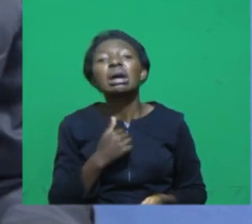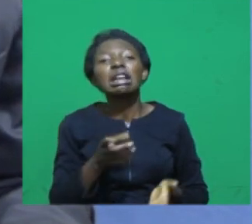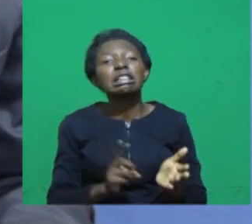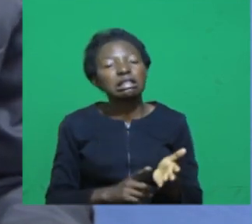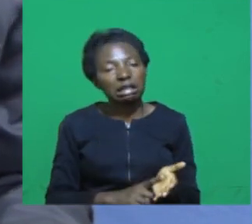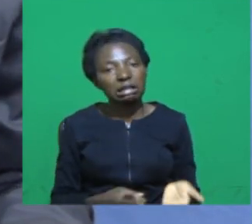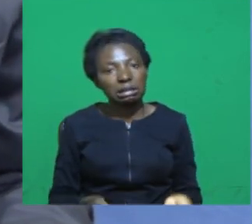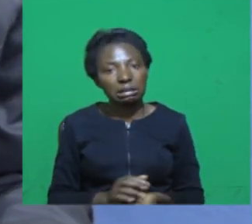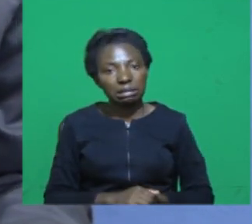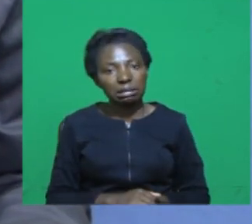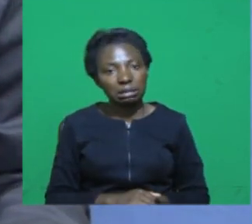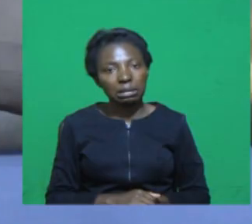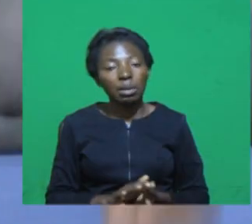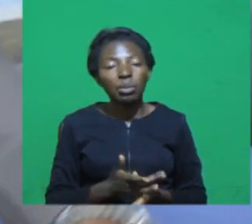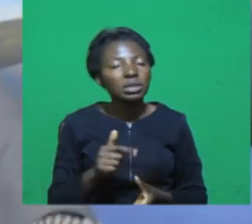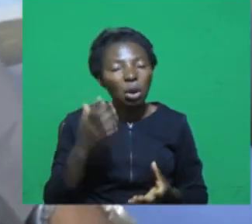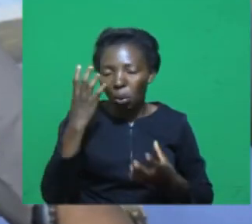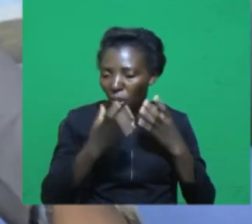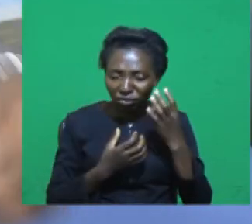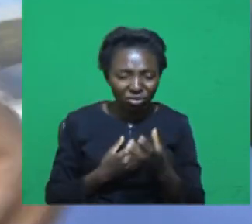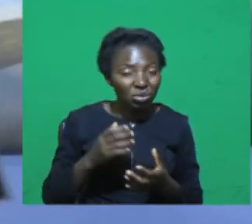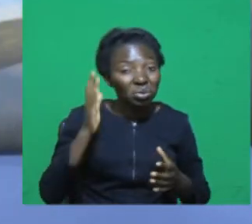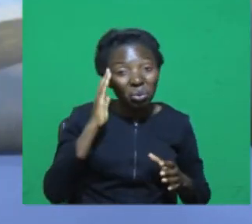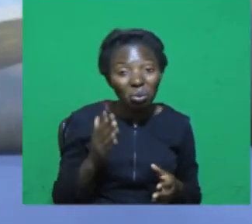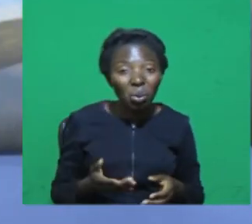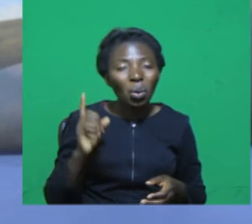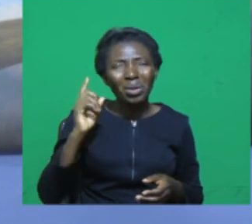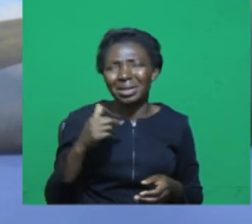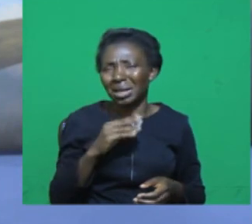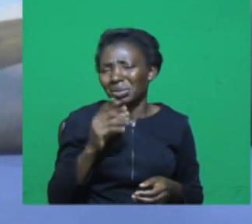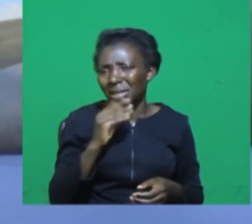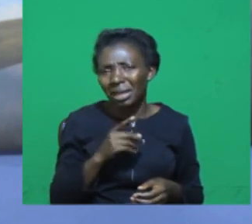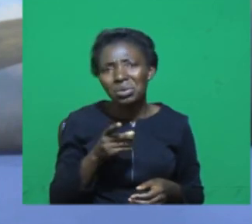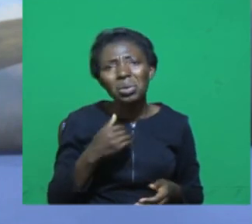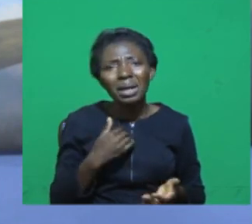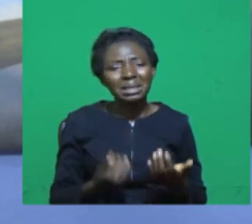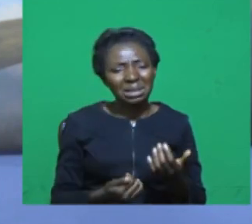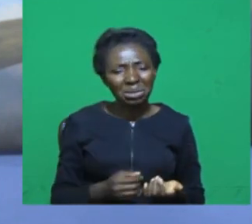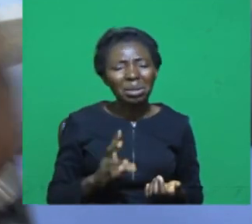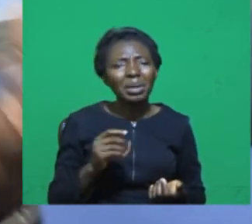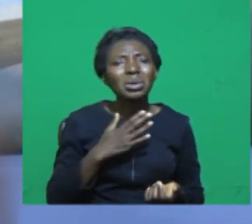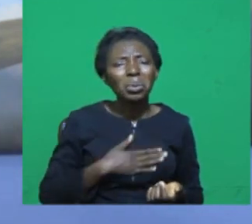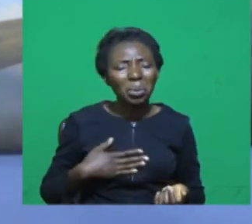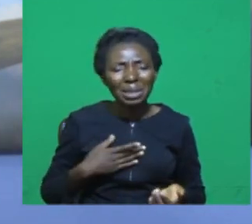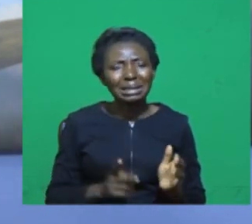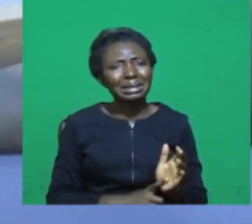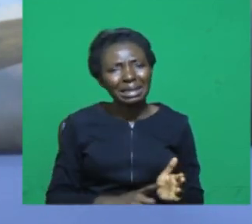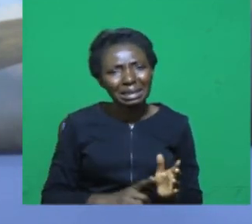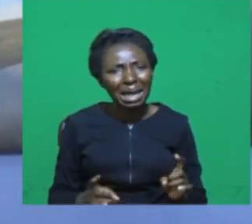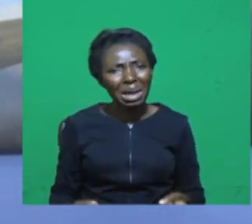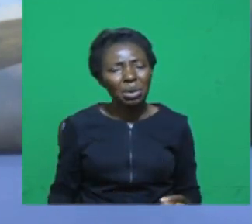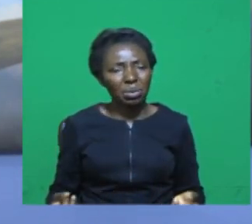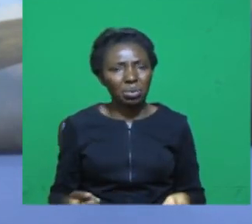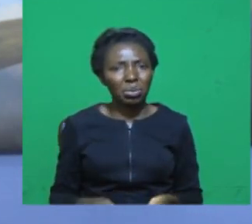Very good. Iye uri kutokonfyuza Mwari wacho. Mwari wacho anenge achitonetsa kuti nhai mwanangu asi uruda kushambadza bonde kani